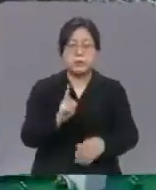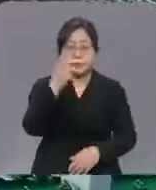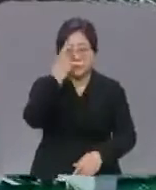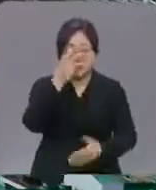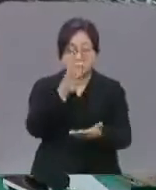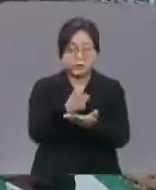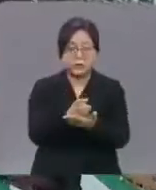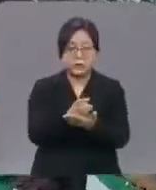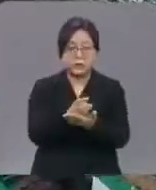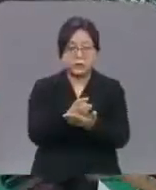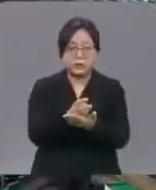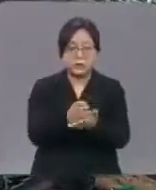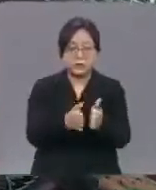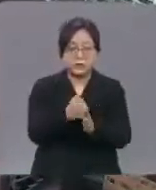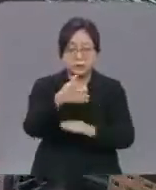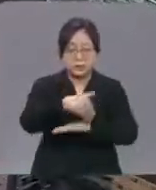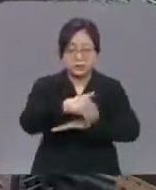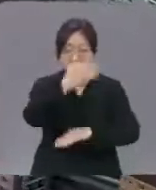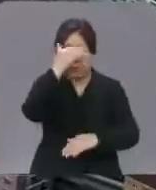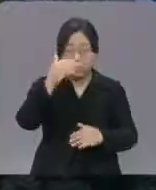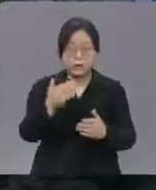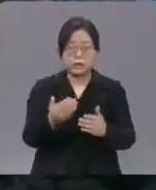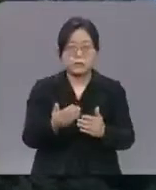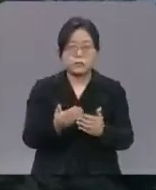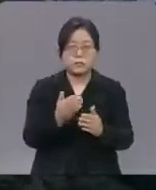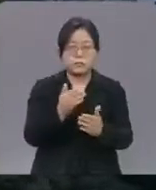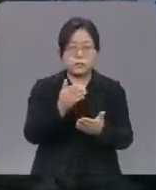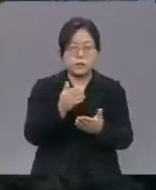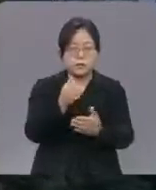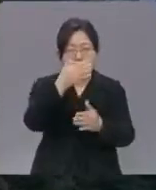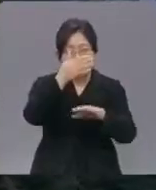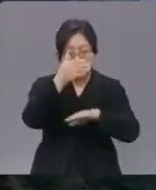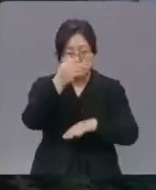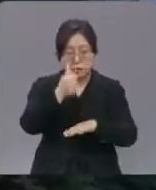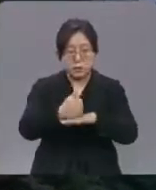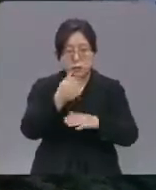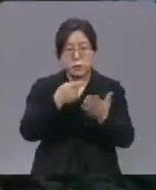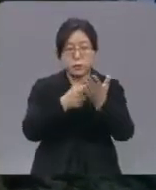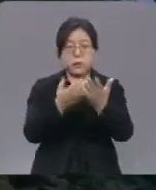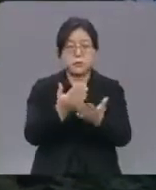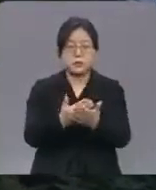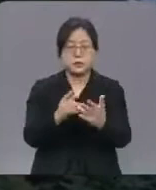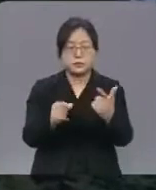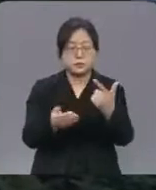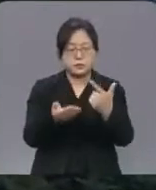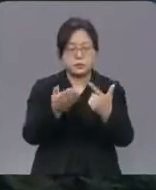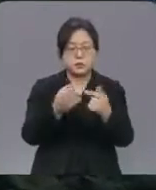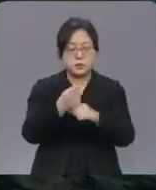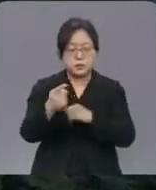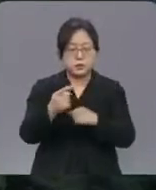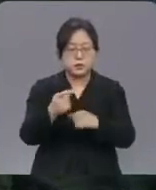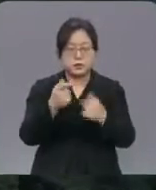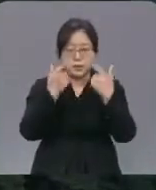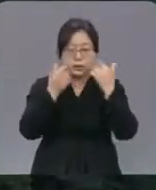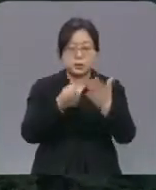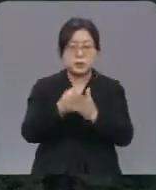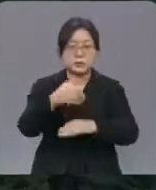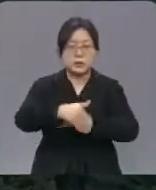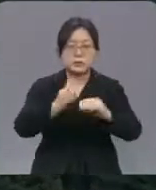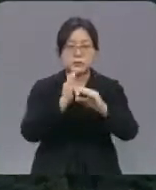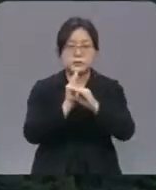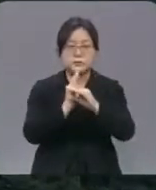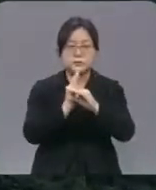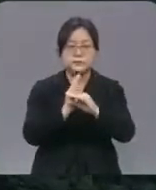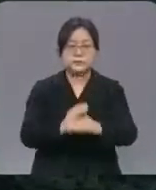계획이 포함된 도시경관계획 용역 중간 보고회를 올해 상반기 중 실시하고 내년 초 최종안을 확정할 예정입니다.